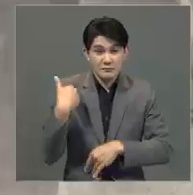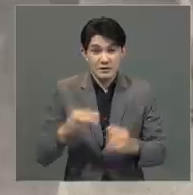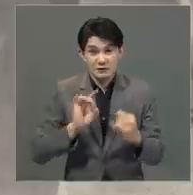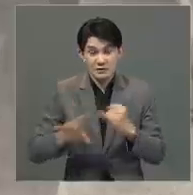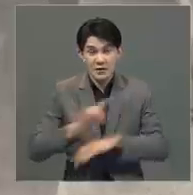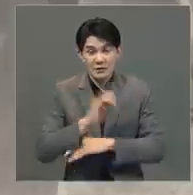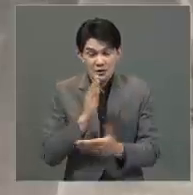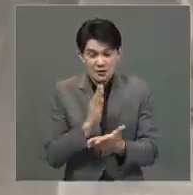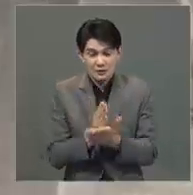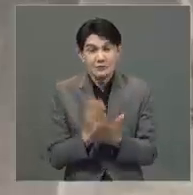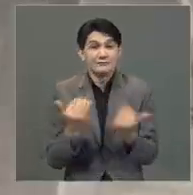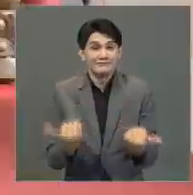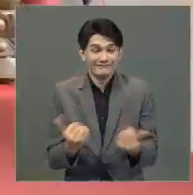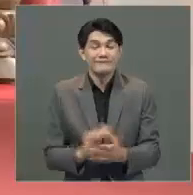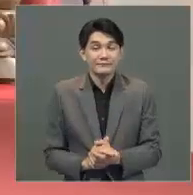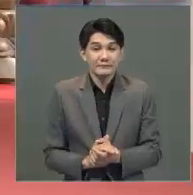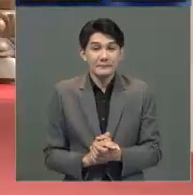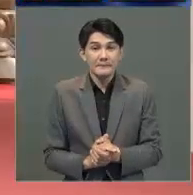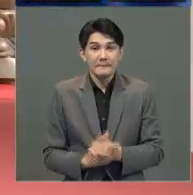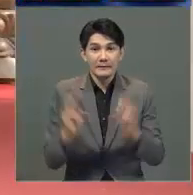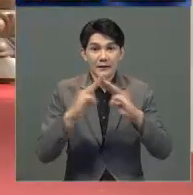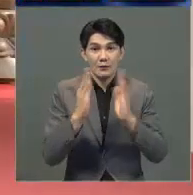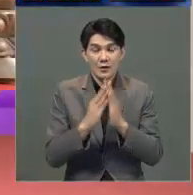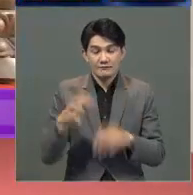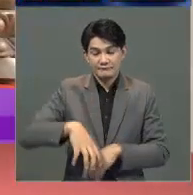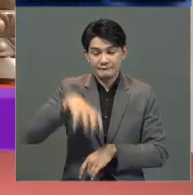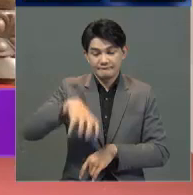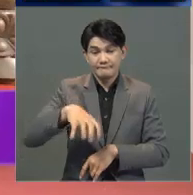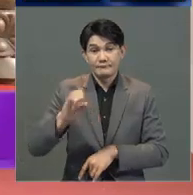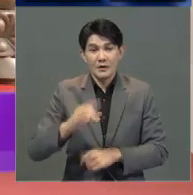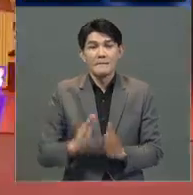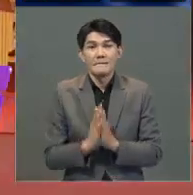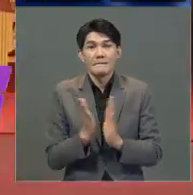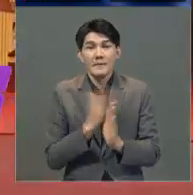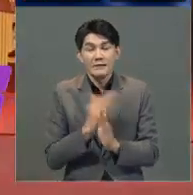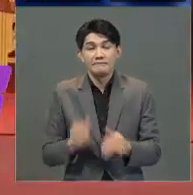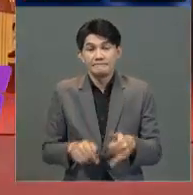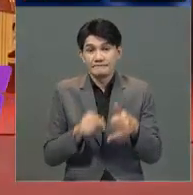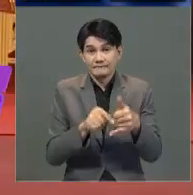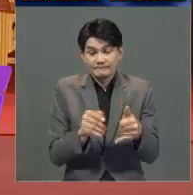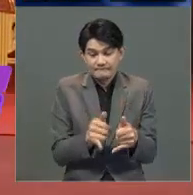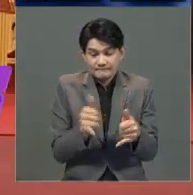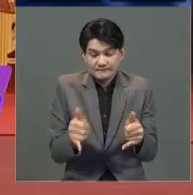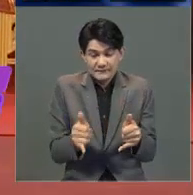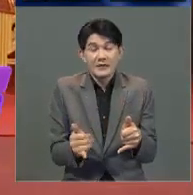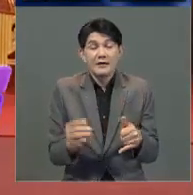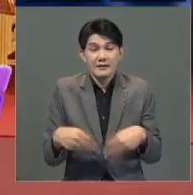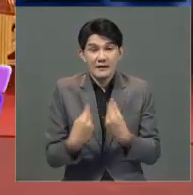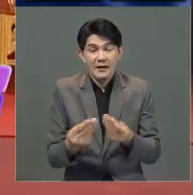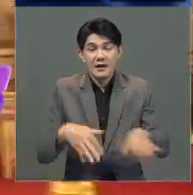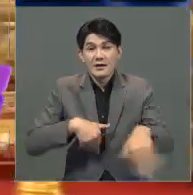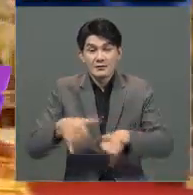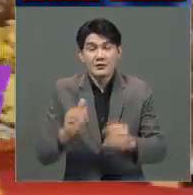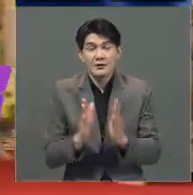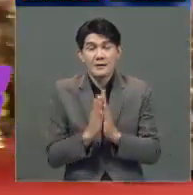เราจะได้หยุดยาวกันด้วยนะคะซึ่งทางวัดบวรๆนะคะก็ได้อัญเชิญพระอุปคุตและพระไพรีพินาศมาให้